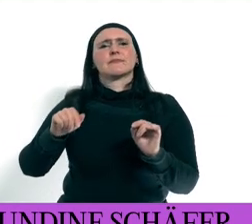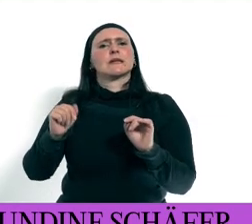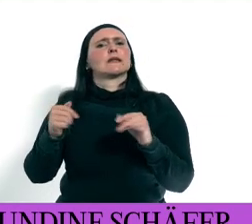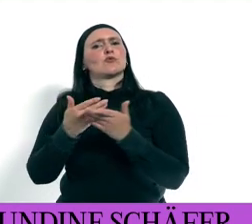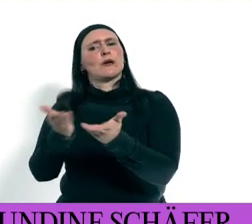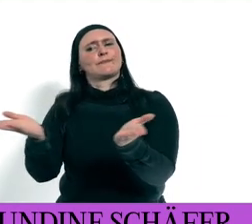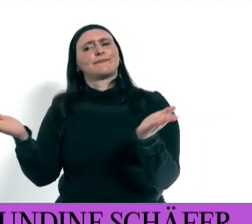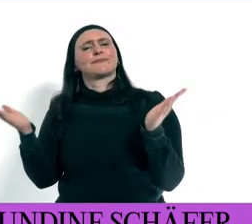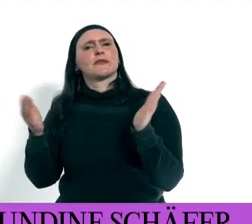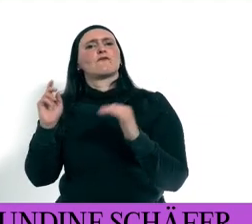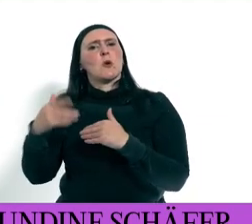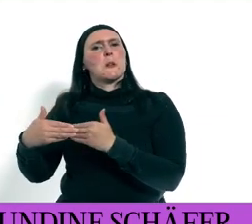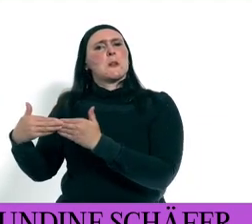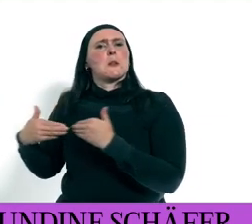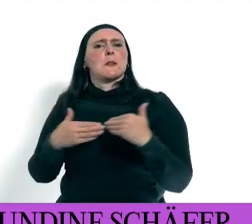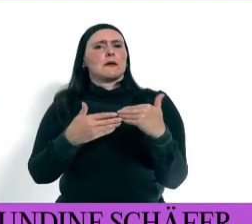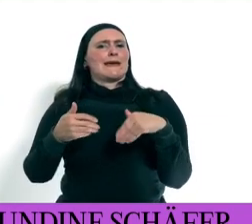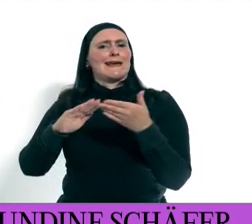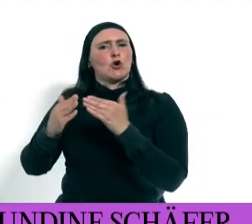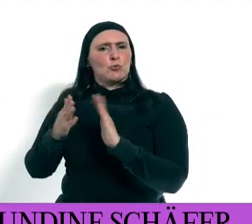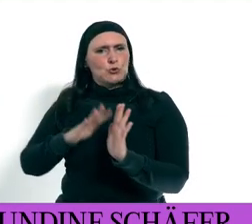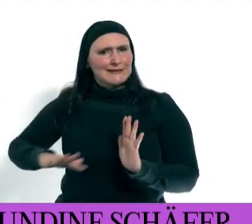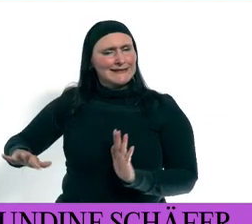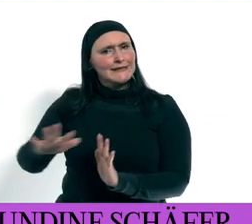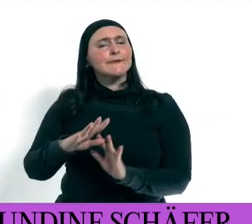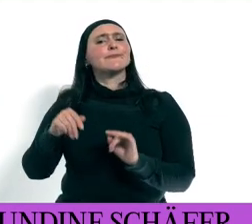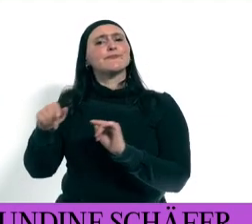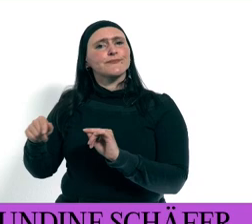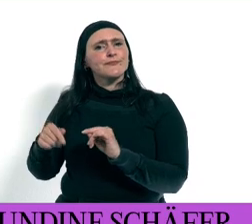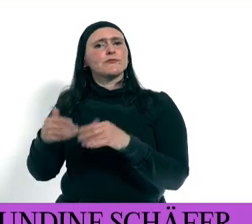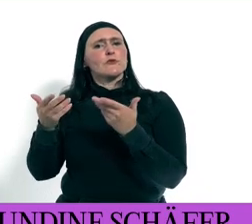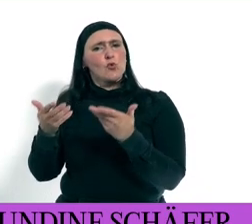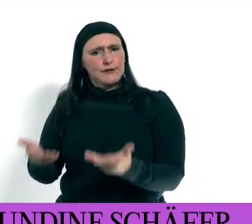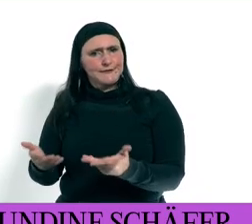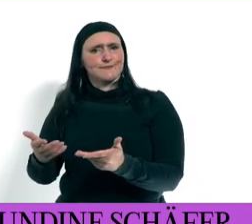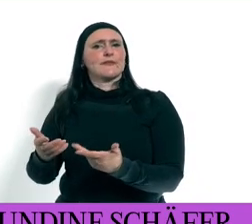Hipster-Publikum von Anfang an, aber wir wollten auch mit der Community uns verbinden.